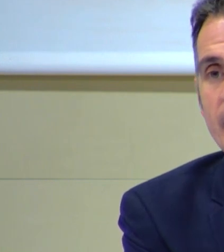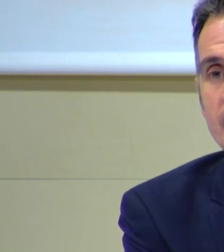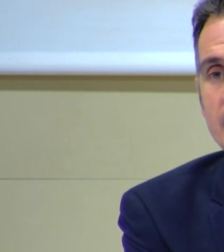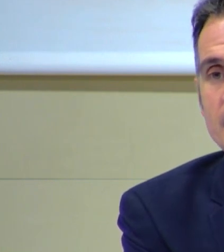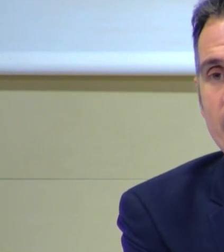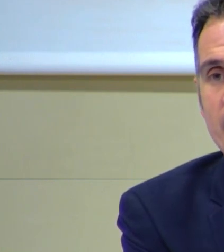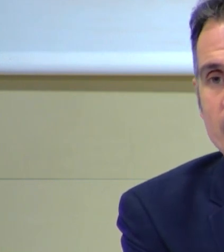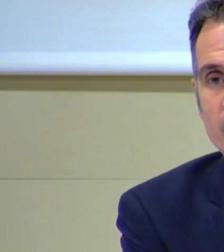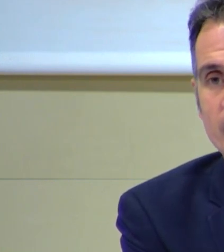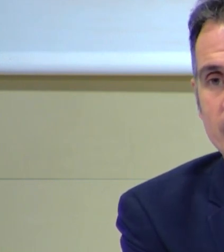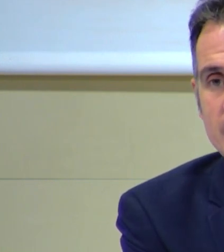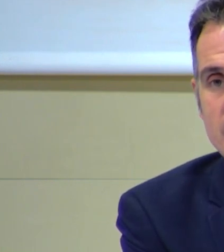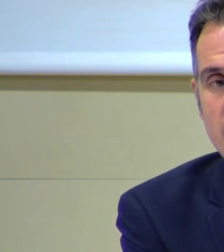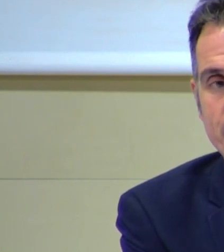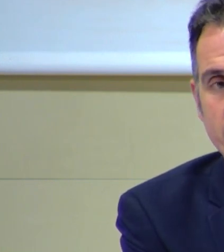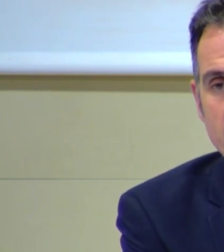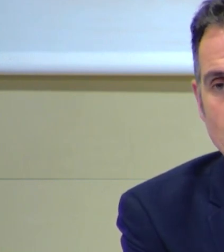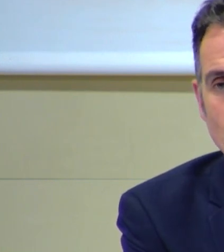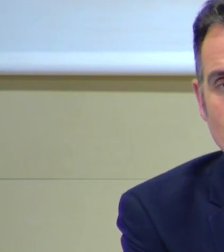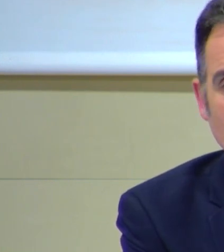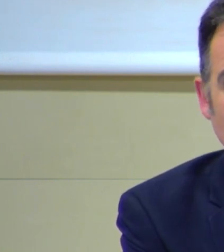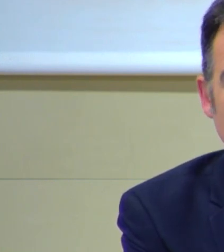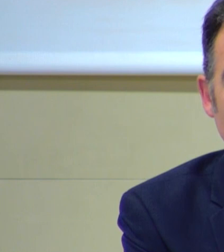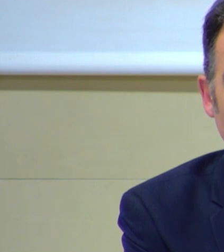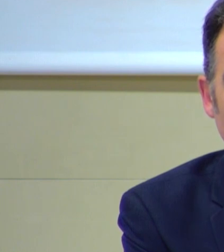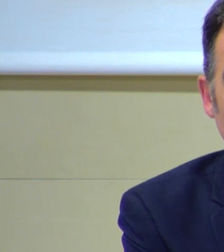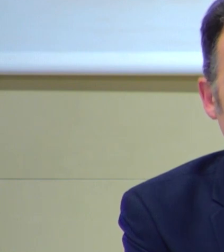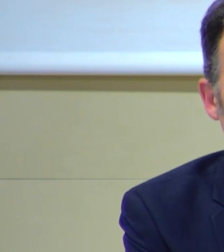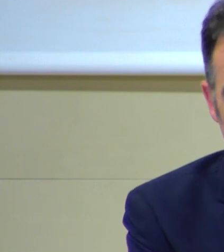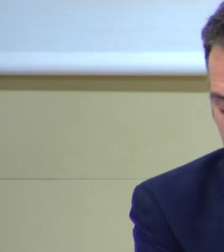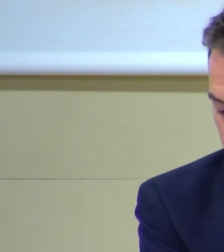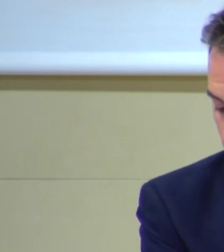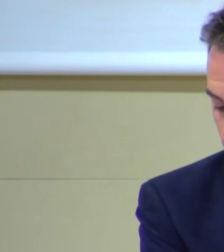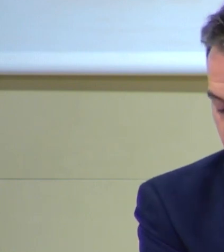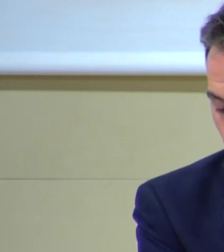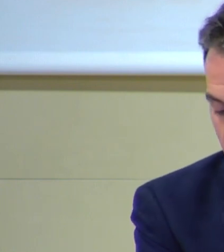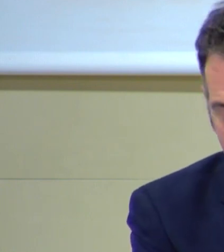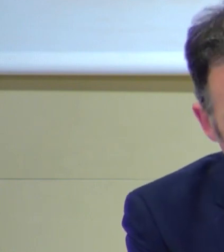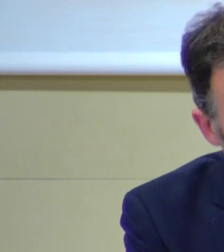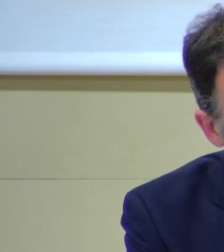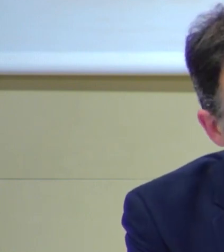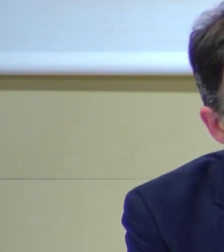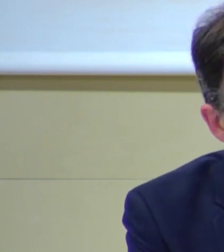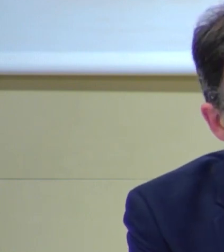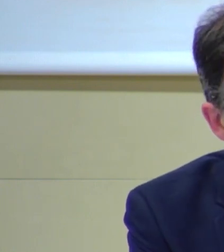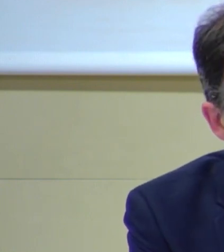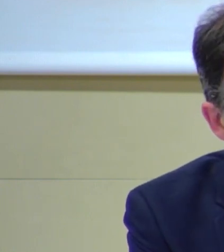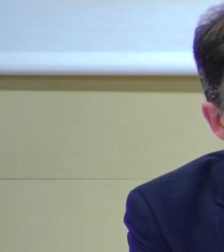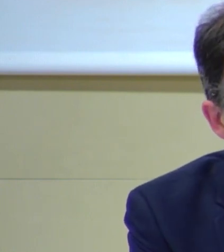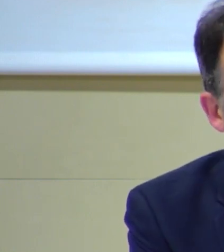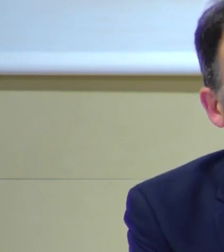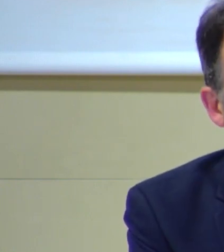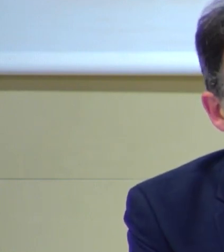qui ne prend pas part au vote qui s'abstient qui votent contre qui votent pour unanimité délibération adoptée délibération